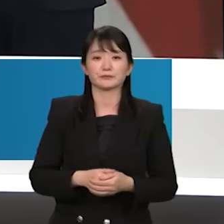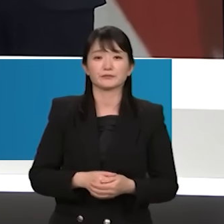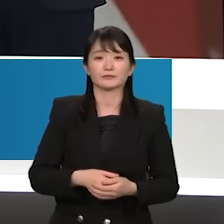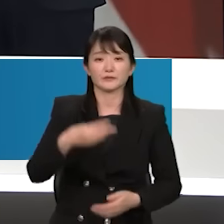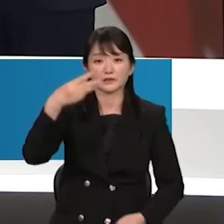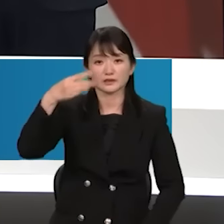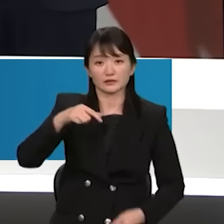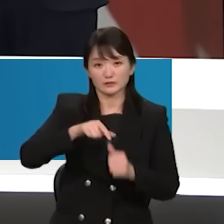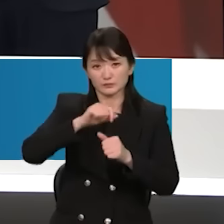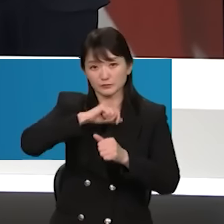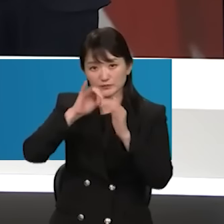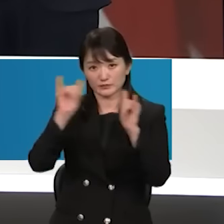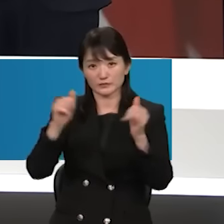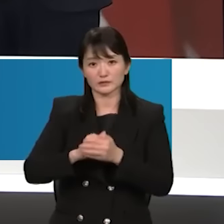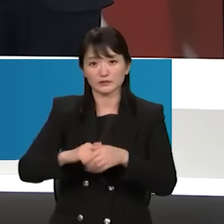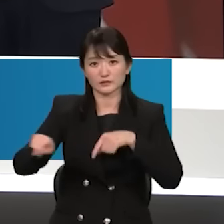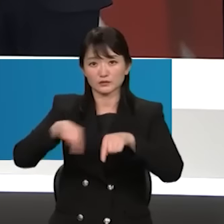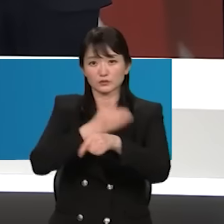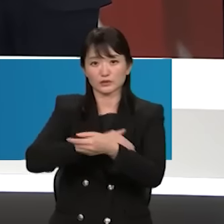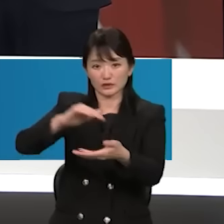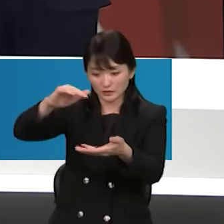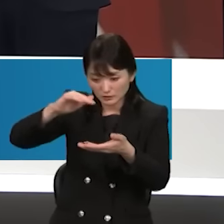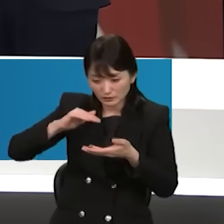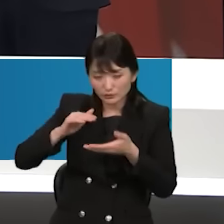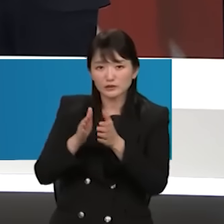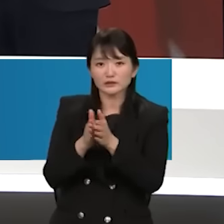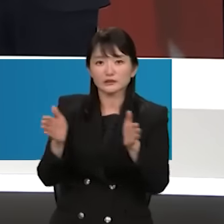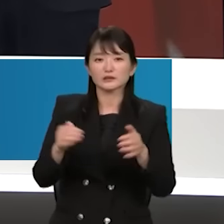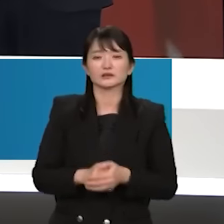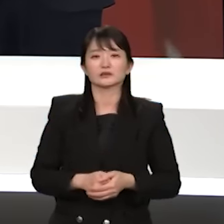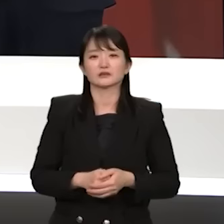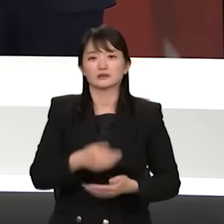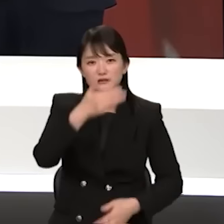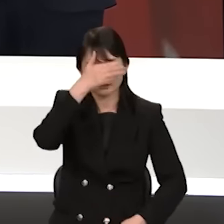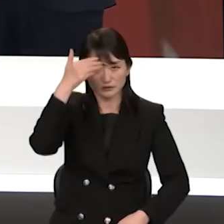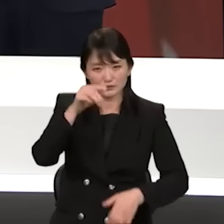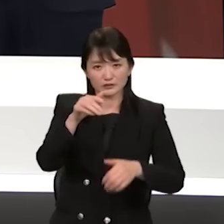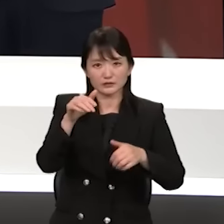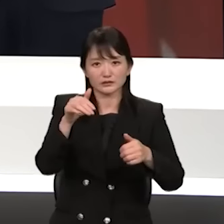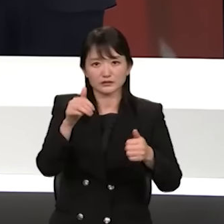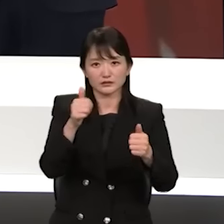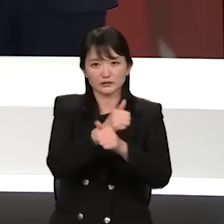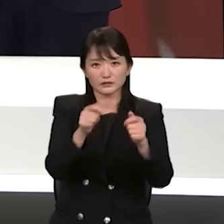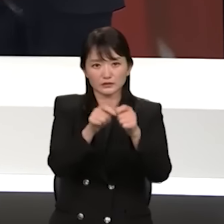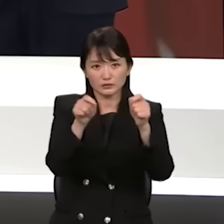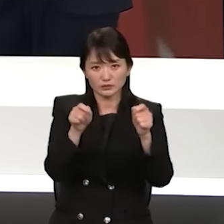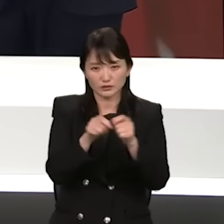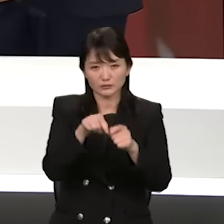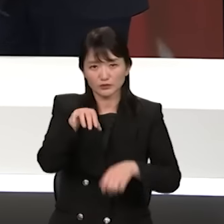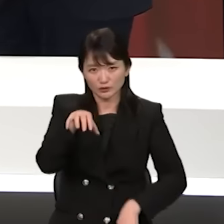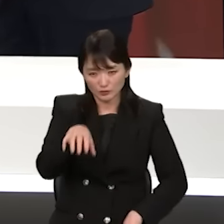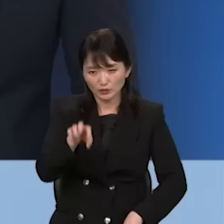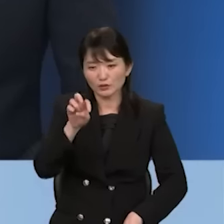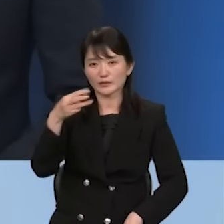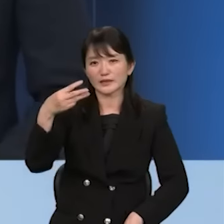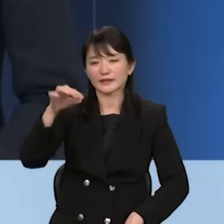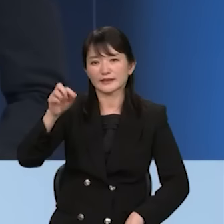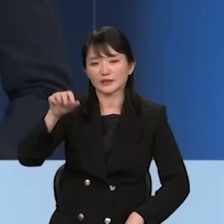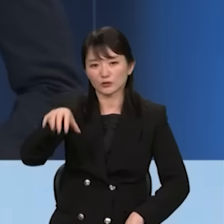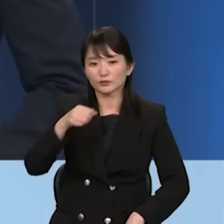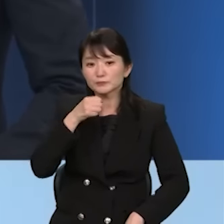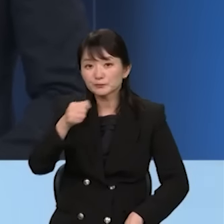당선인은 곧바로 정권 인수 절차에 들어갔습니다. 트럼프가 인수팀을 꾸린 플로리다 마러라고 리조트로 가보겠습니다.